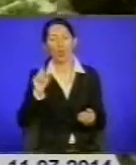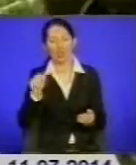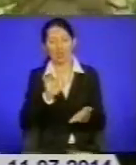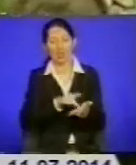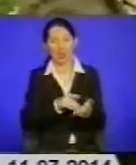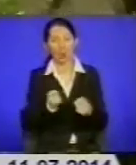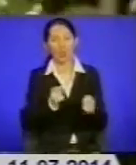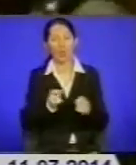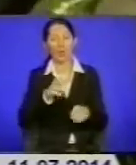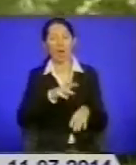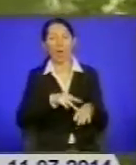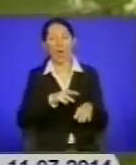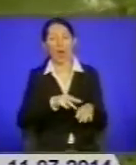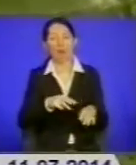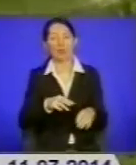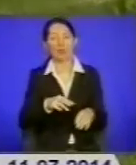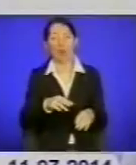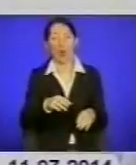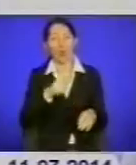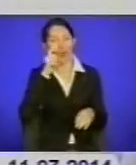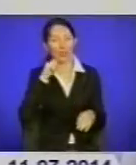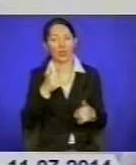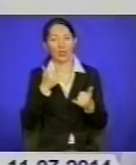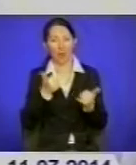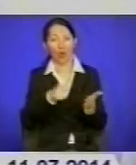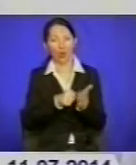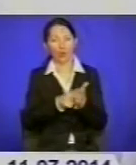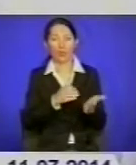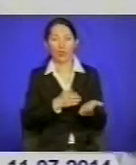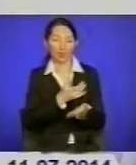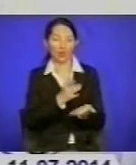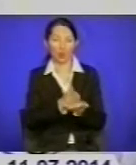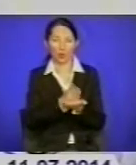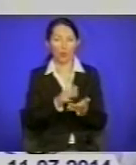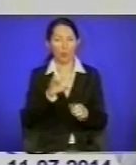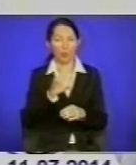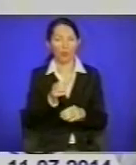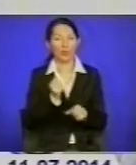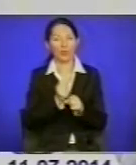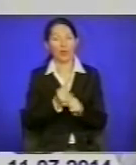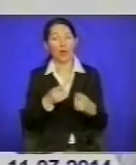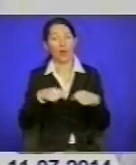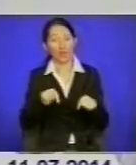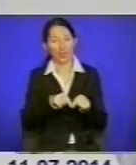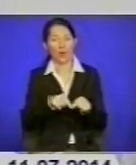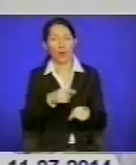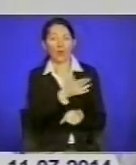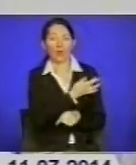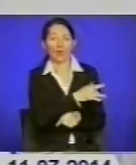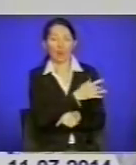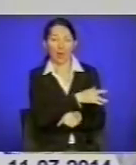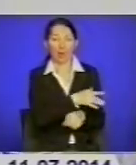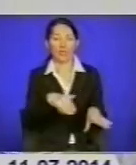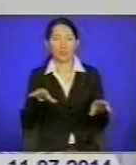Тернопільській області для згодування службовим собакам. Працівниками відділу ветеринарної міліції спільно із працівниками